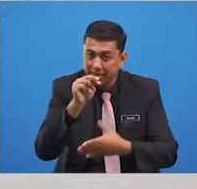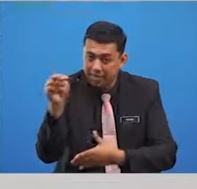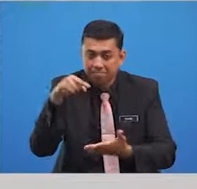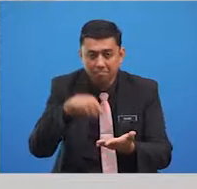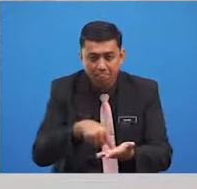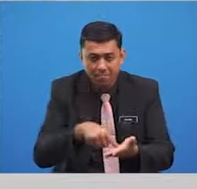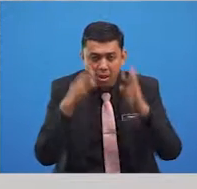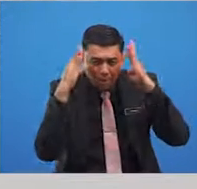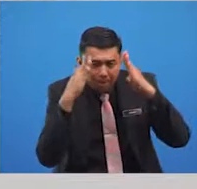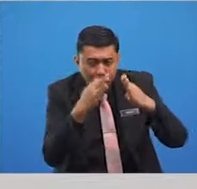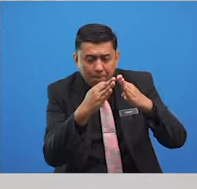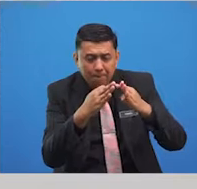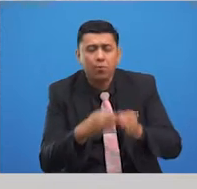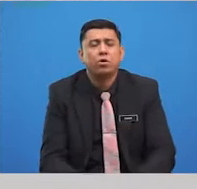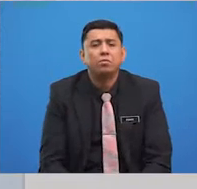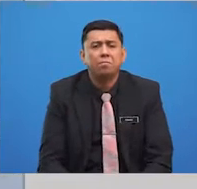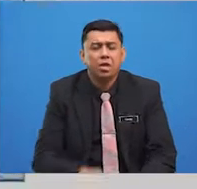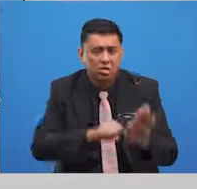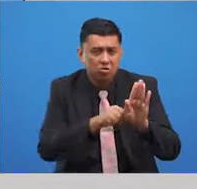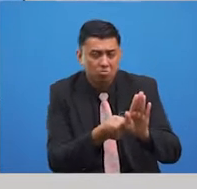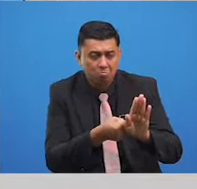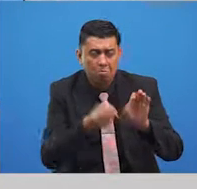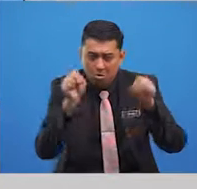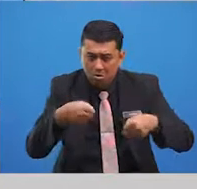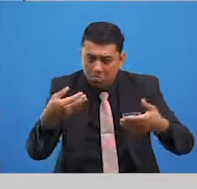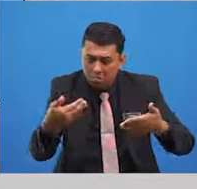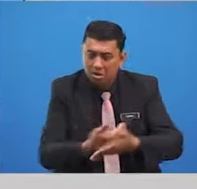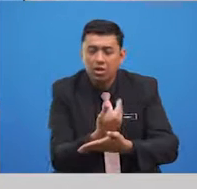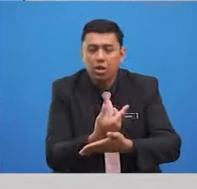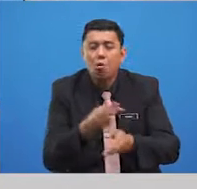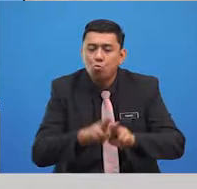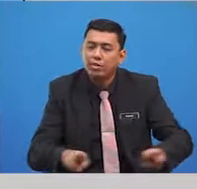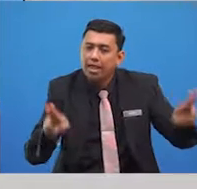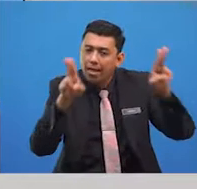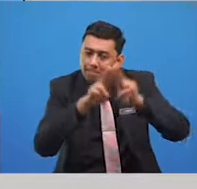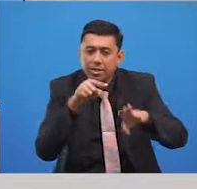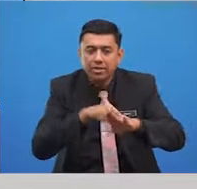akan memfokuskan beberapa sumber boleh baharu utama di Malaysia.